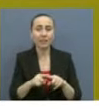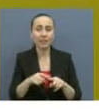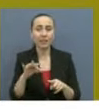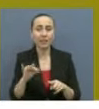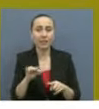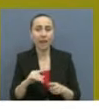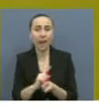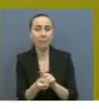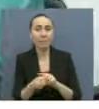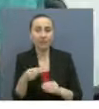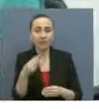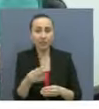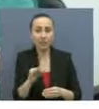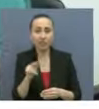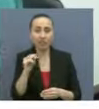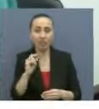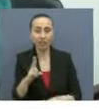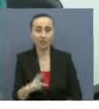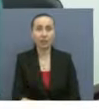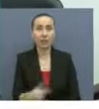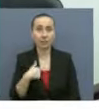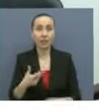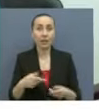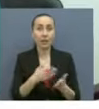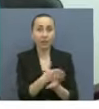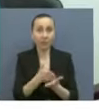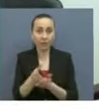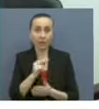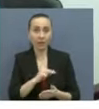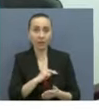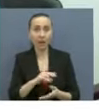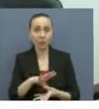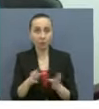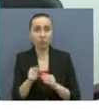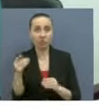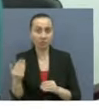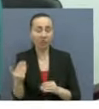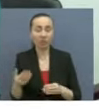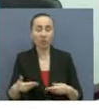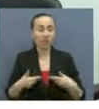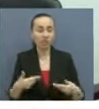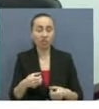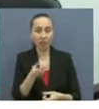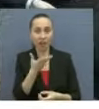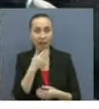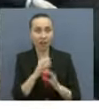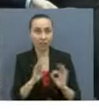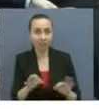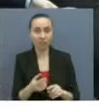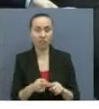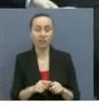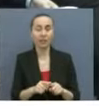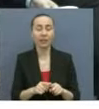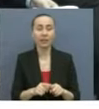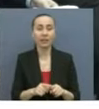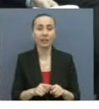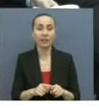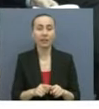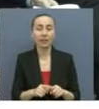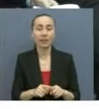либо на деньги или чек. По направлениям отработаем теперь. В принципе, нормальные предложения, нормальные варианты, чтобы упорядочить